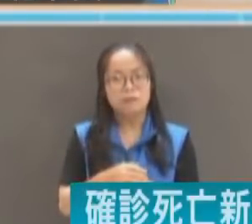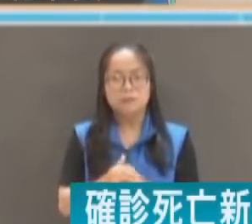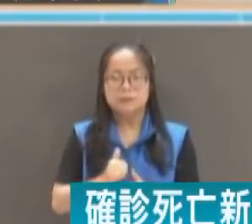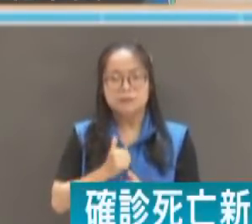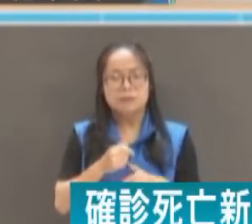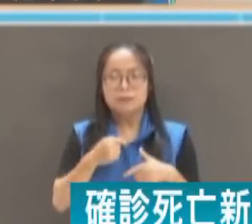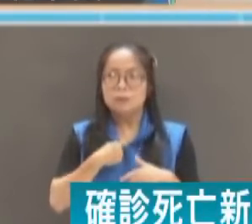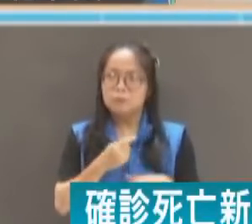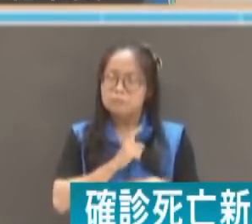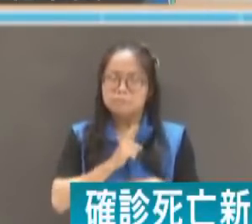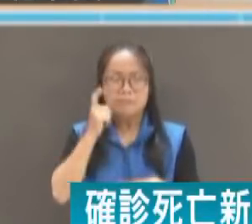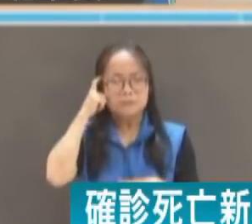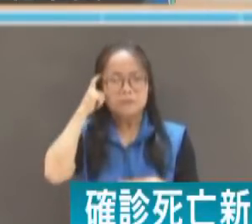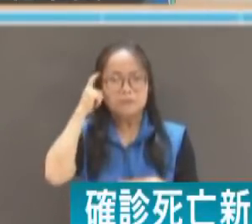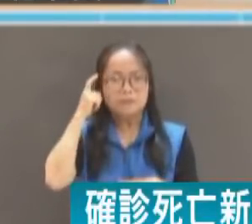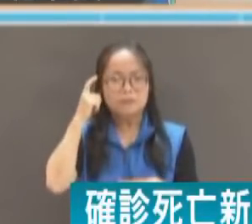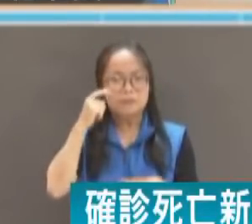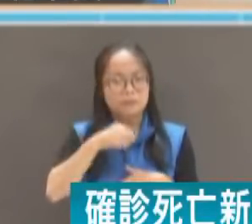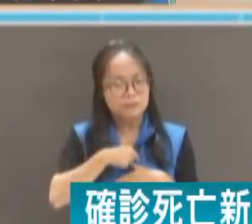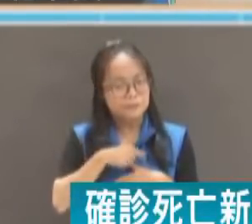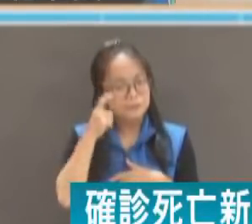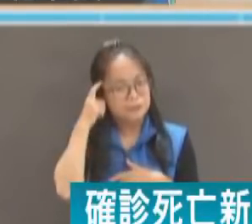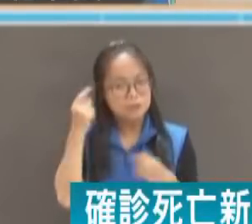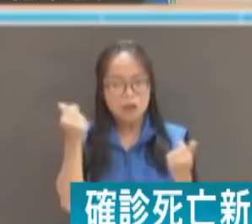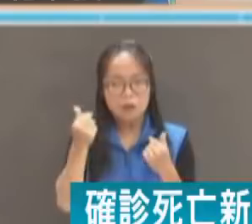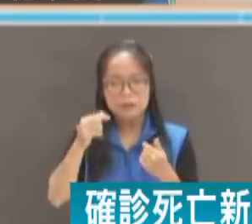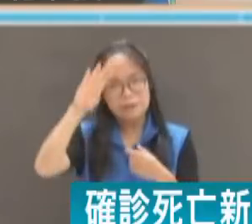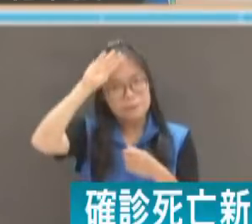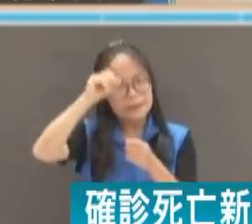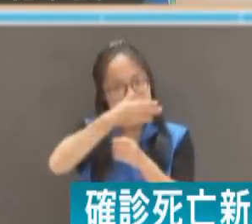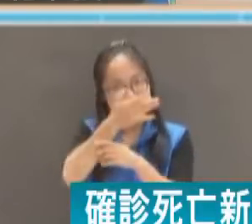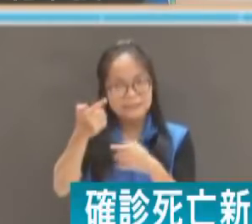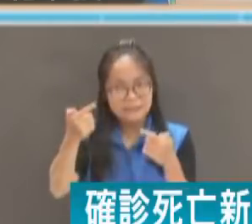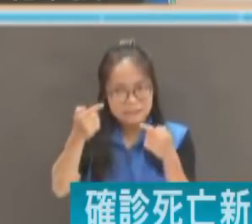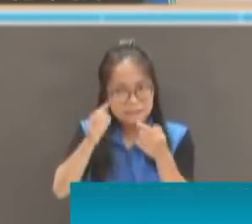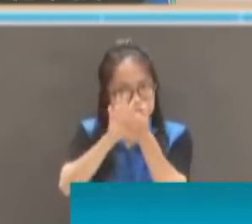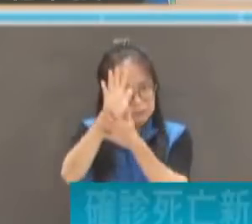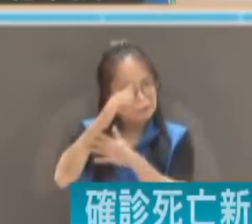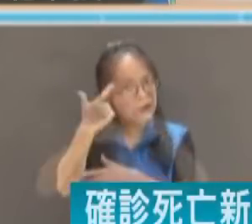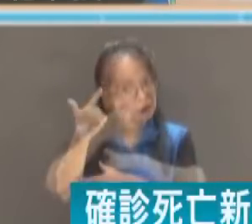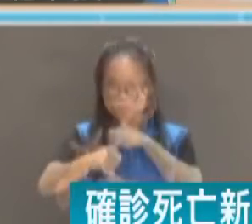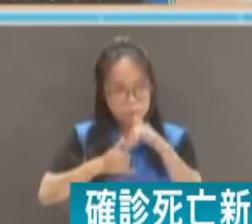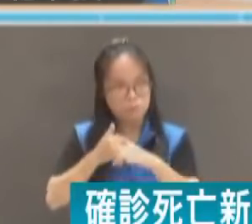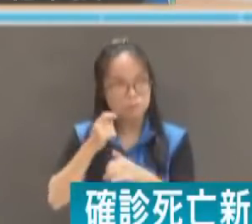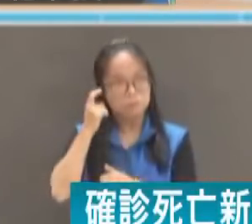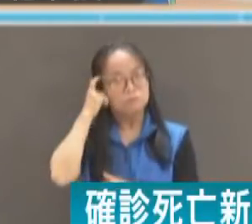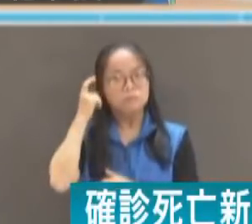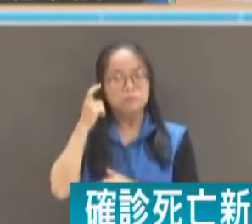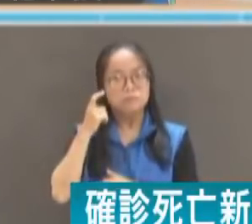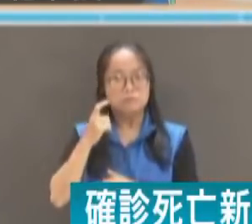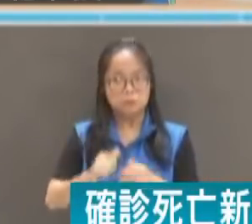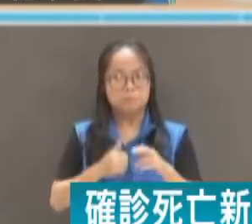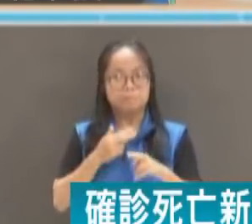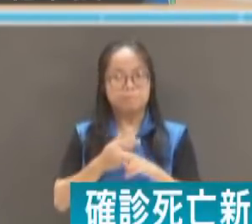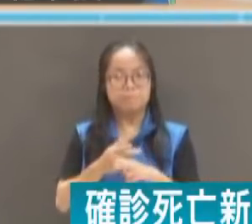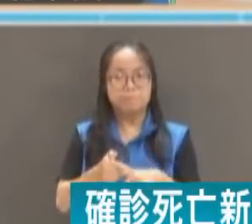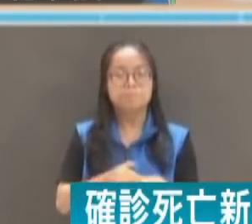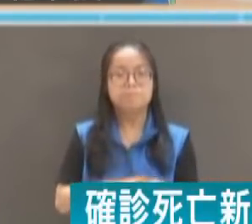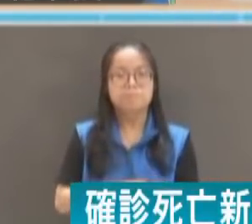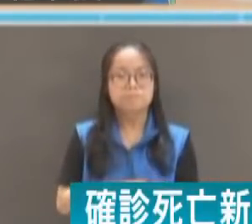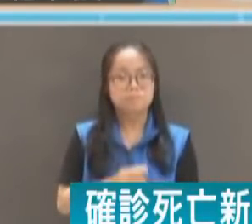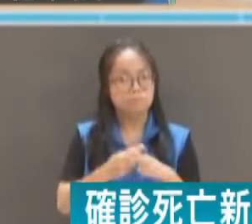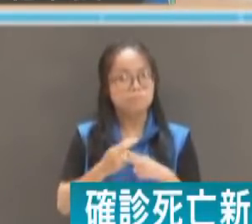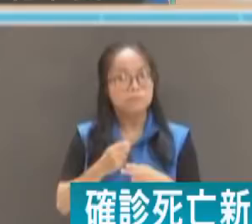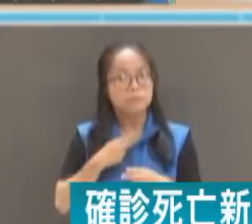其实心里就看到我们疫情露出了一些曙光，我们更加的